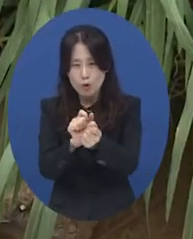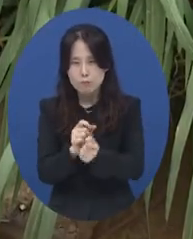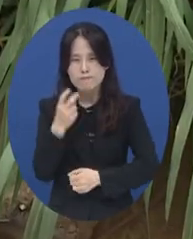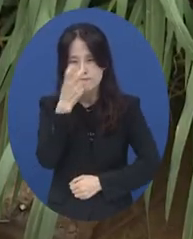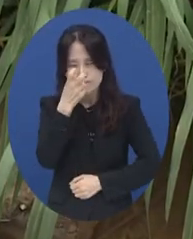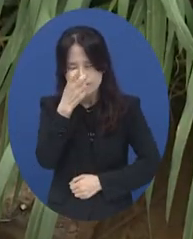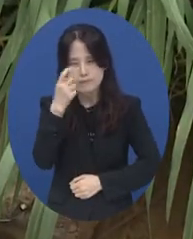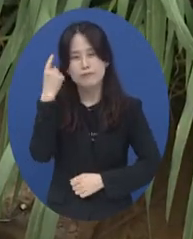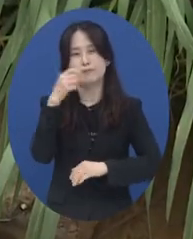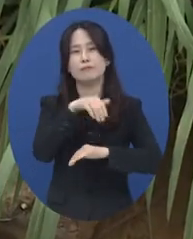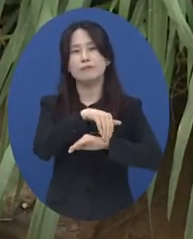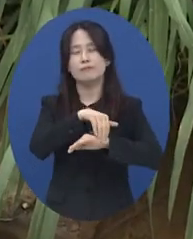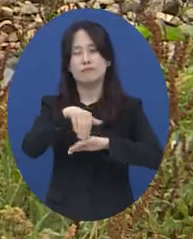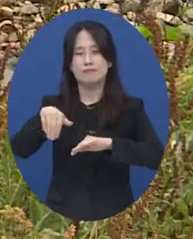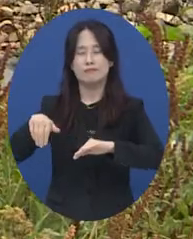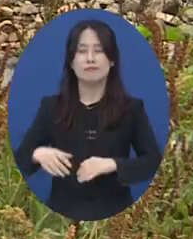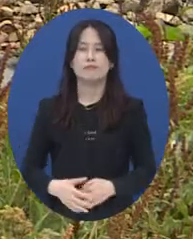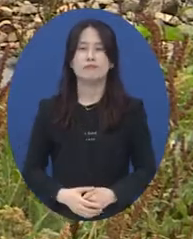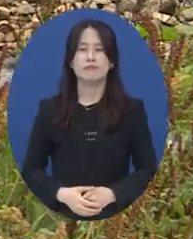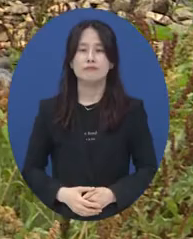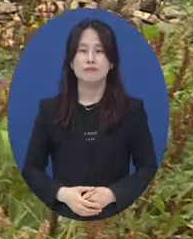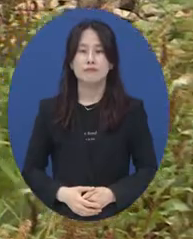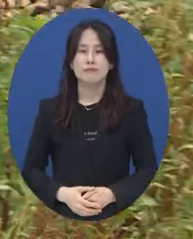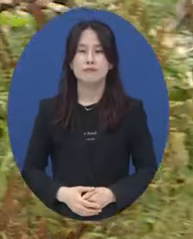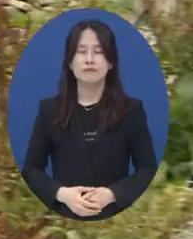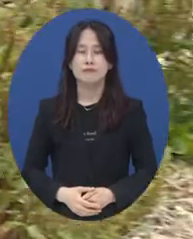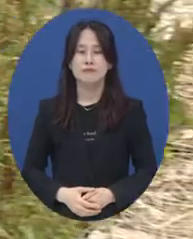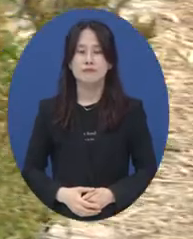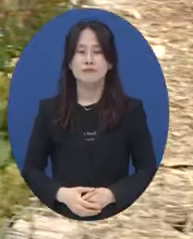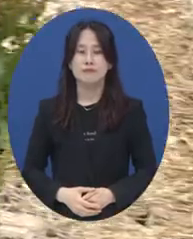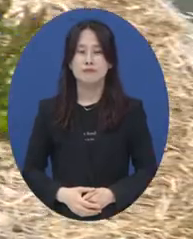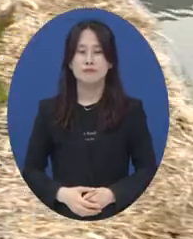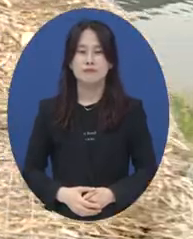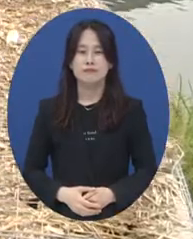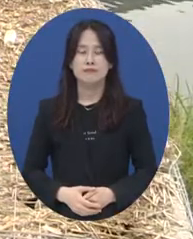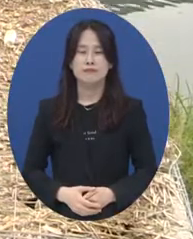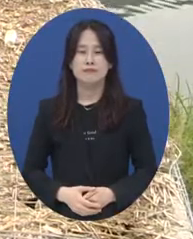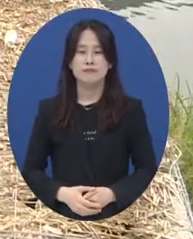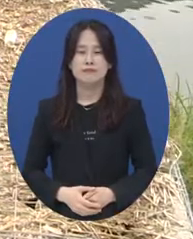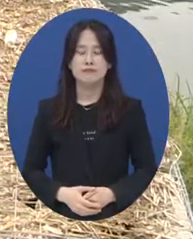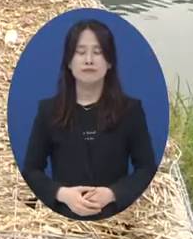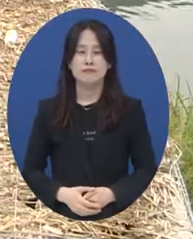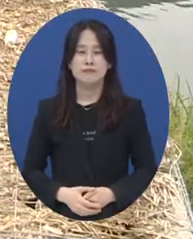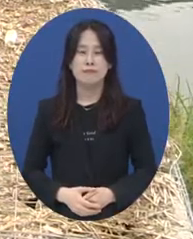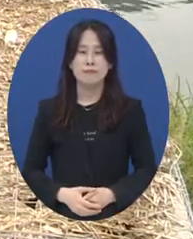오염원을 집중 관리할 예정입니다. 경기지TV 김태희입니다.